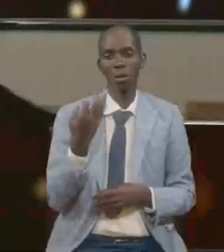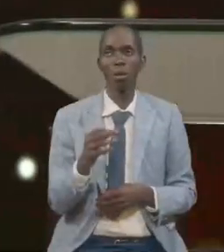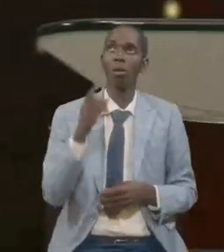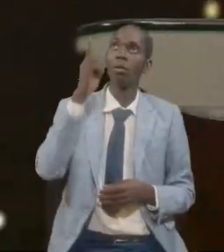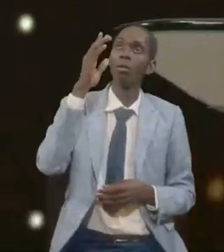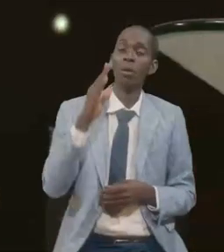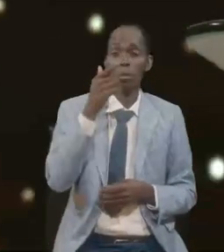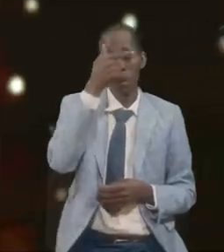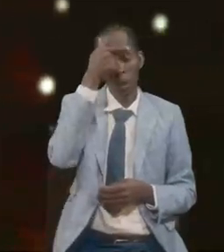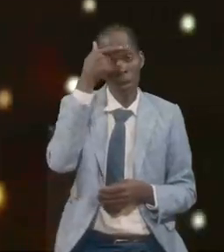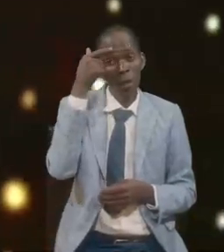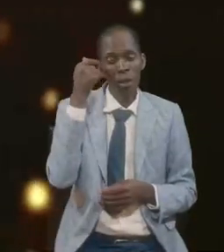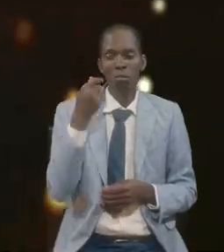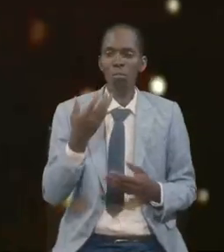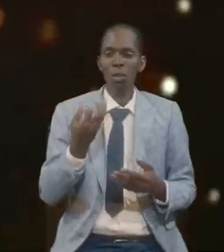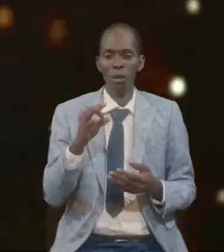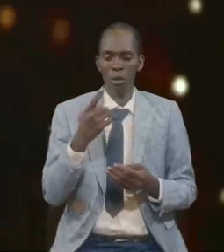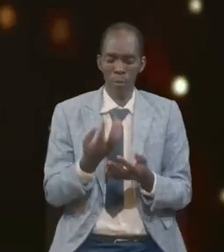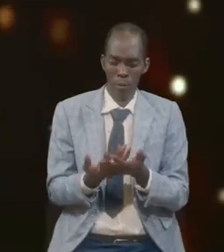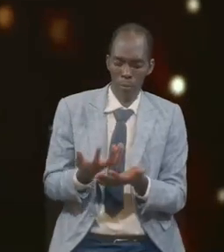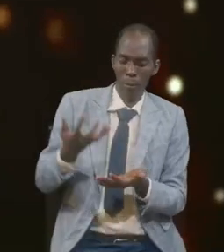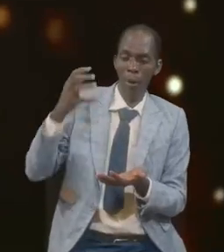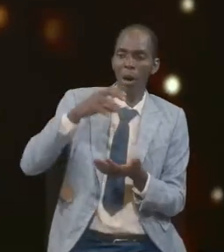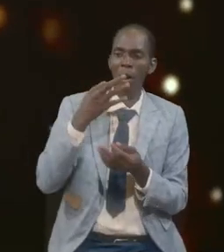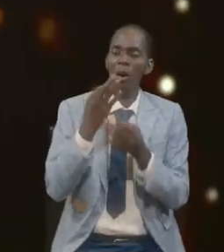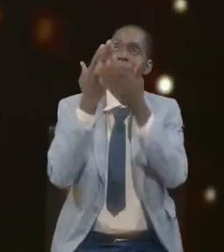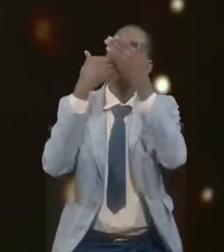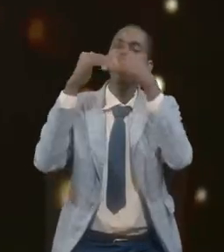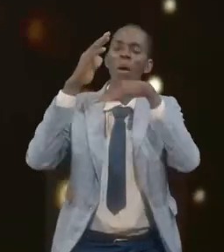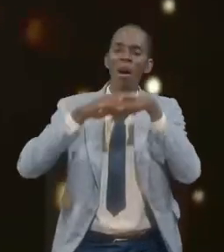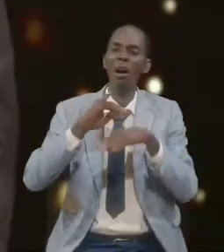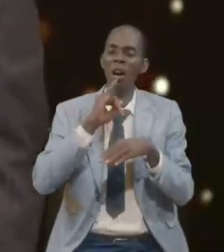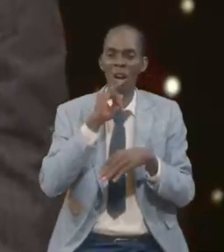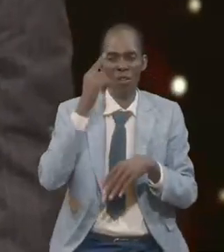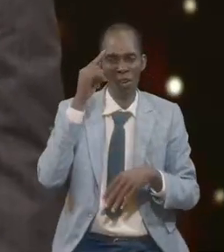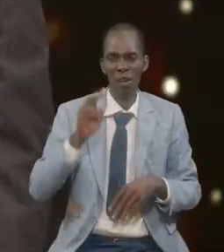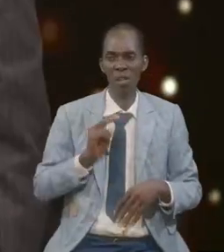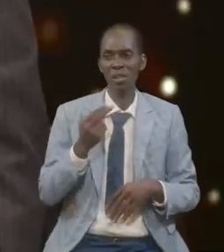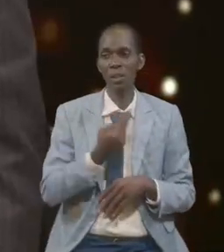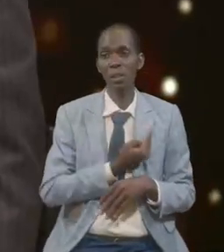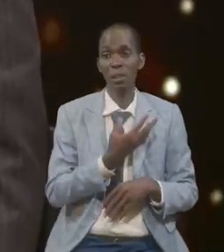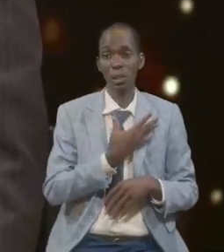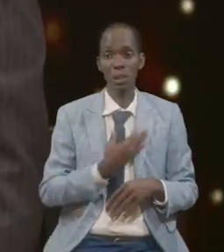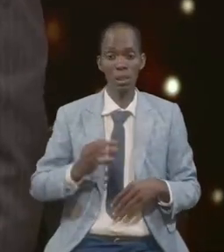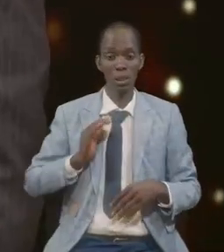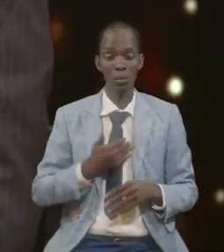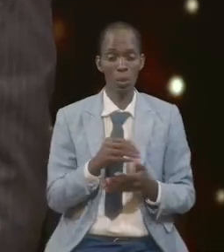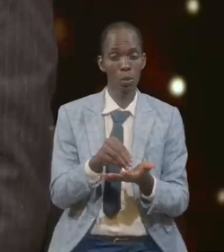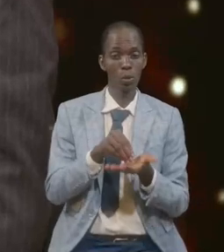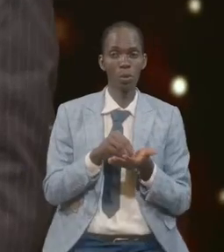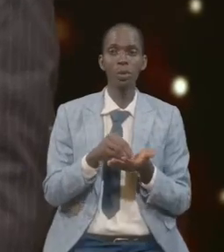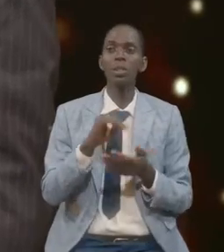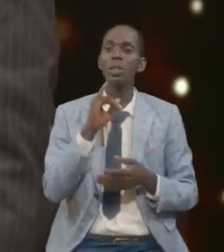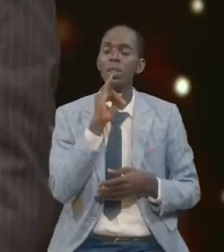héritiers de Dieu, parce que maintenant, la richesse du ciel nous appartient, et notre portion est